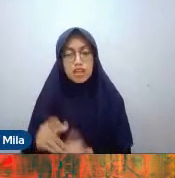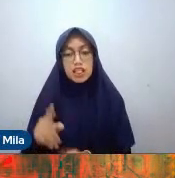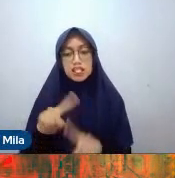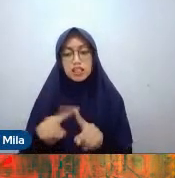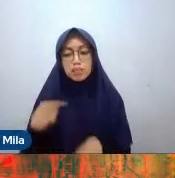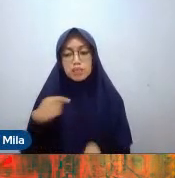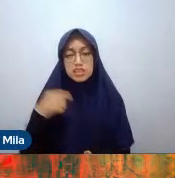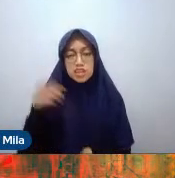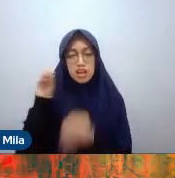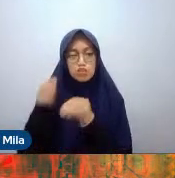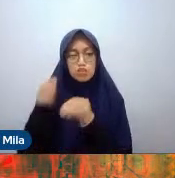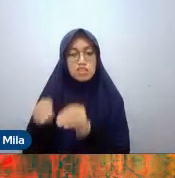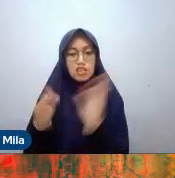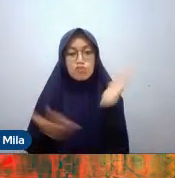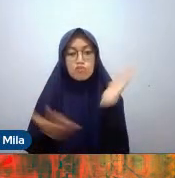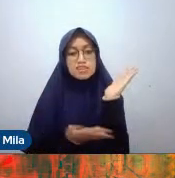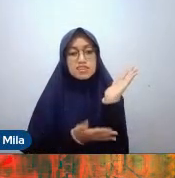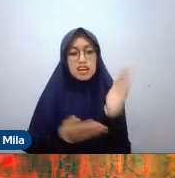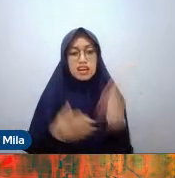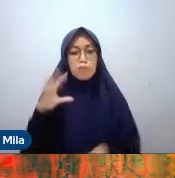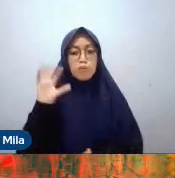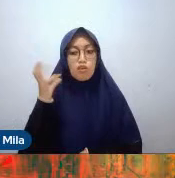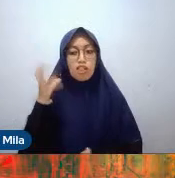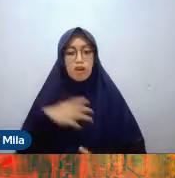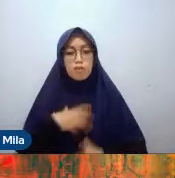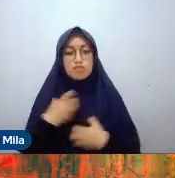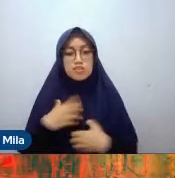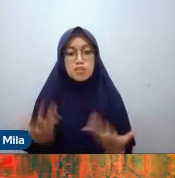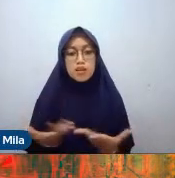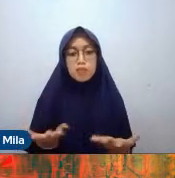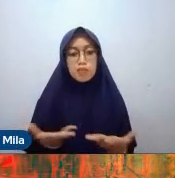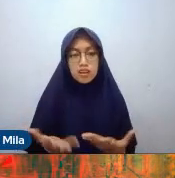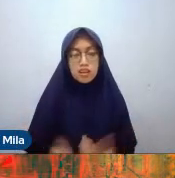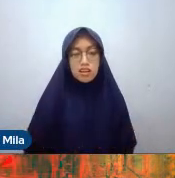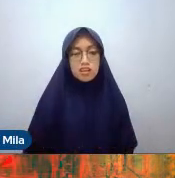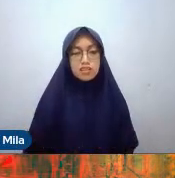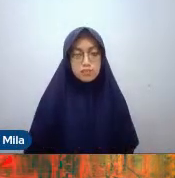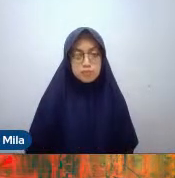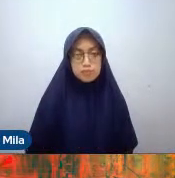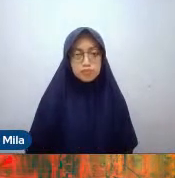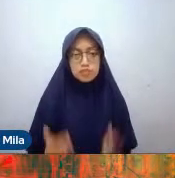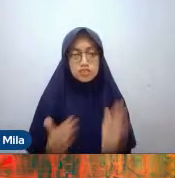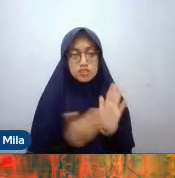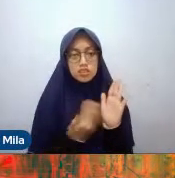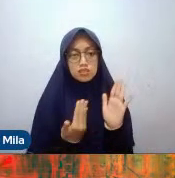kepada anak itu untuk berpijak seperti apa. Slide selanjutnya.